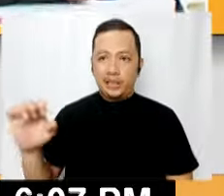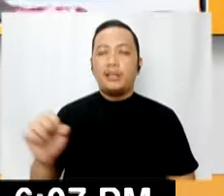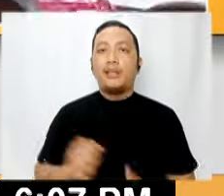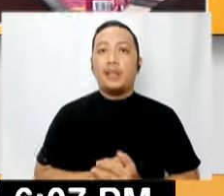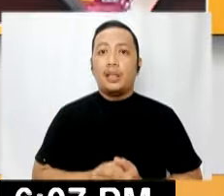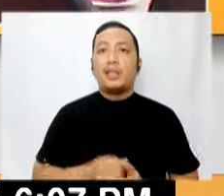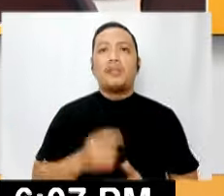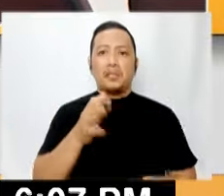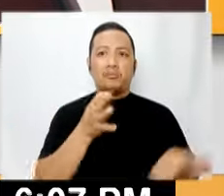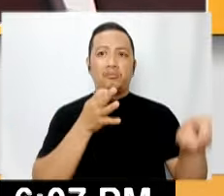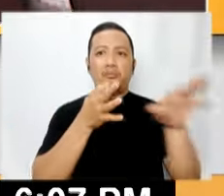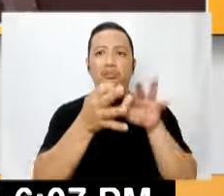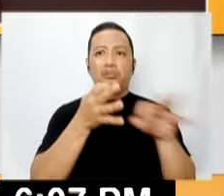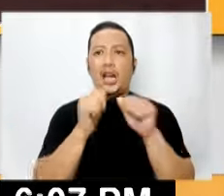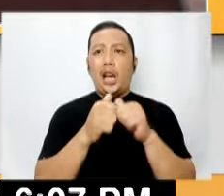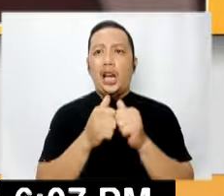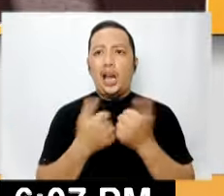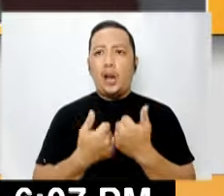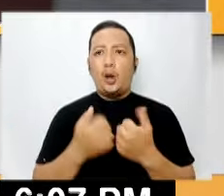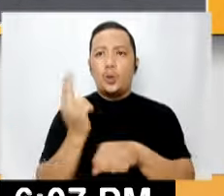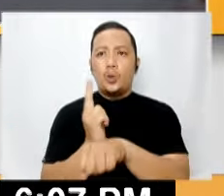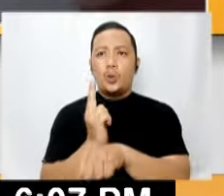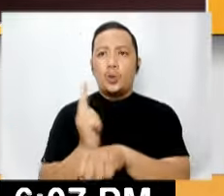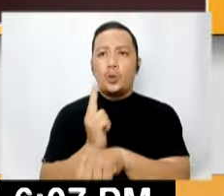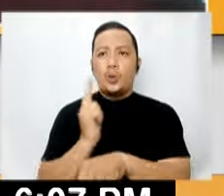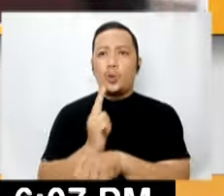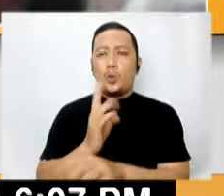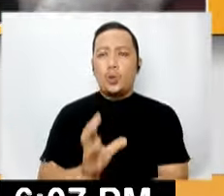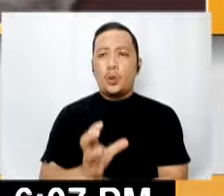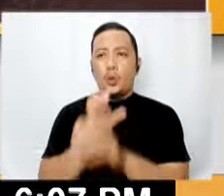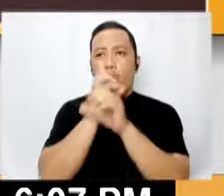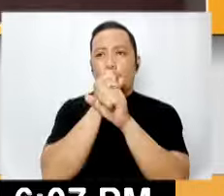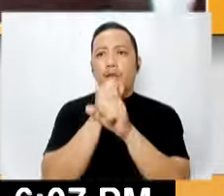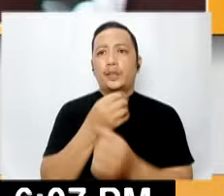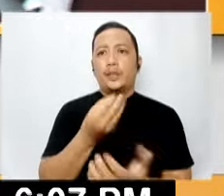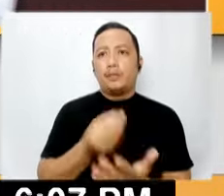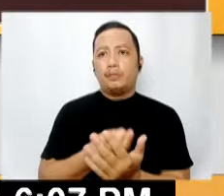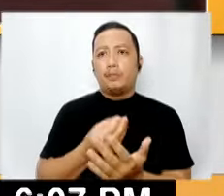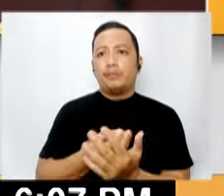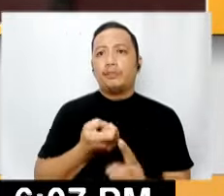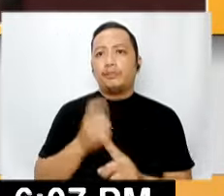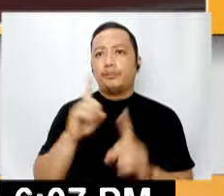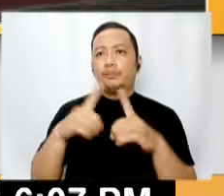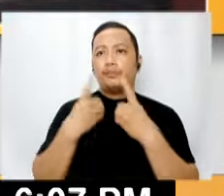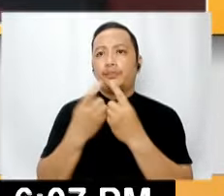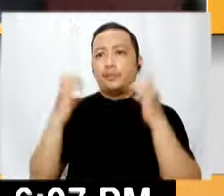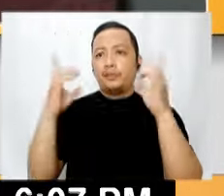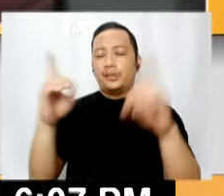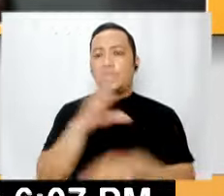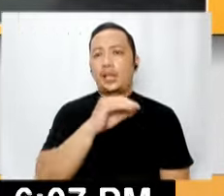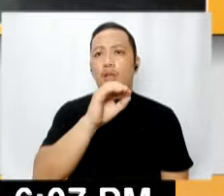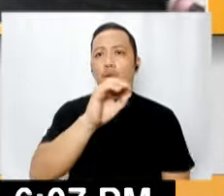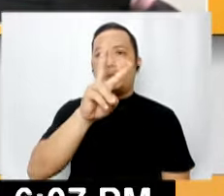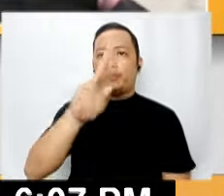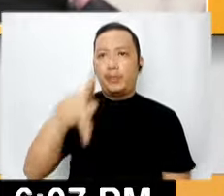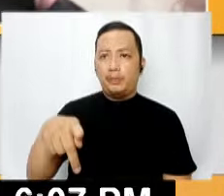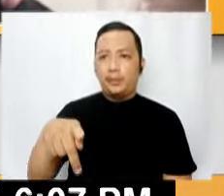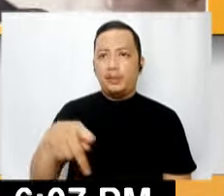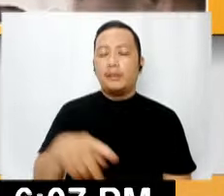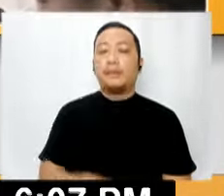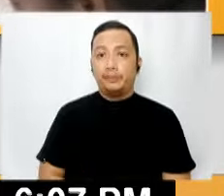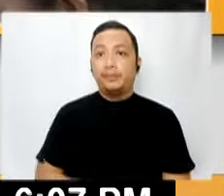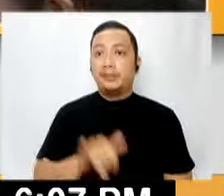yung Confidential Intelligence Fund ng DepEd at saka ng OVP. At yun siguro wala namang problema